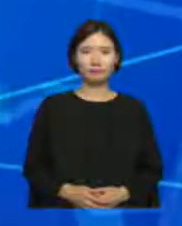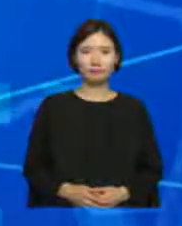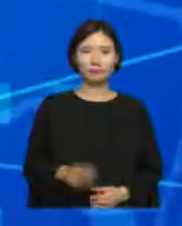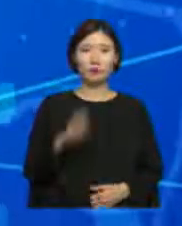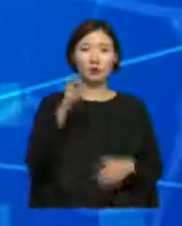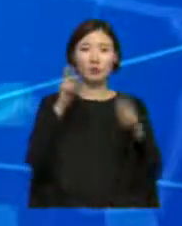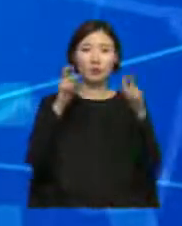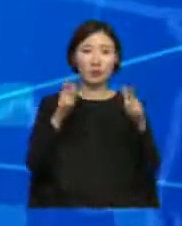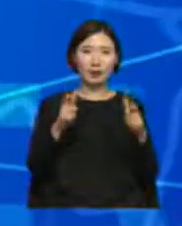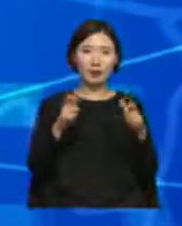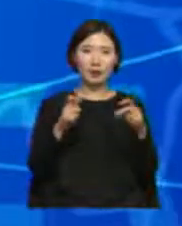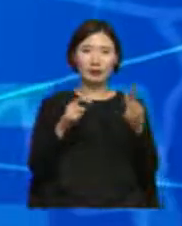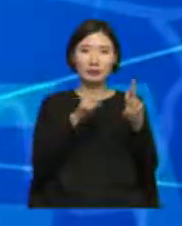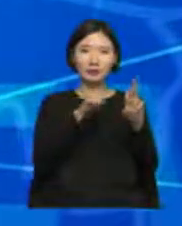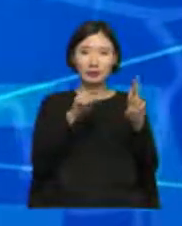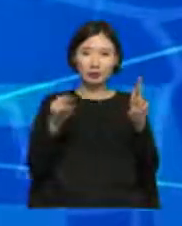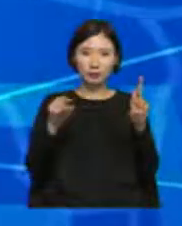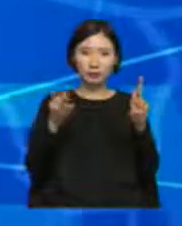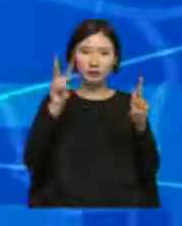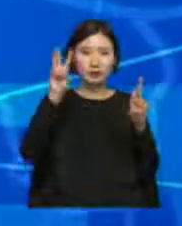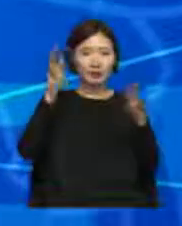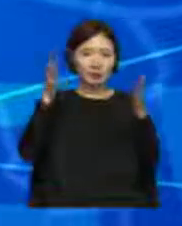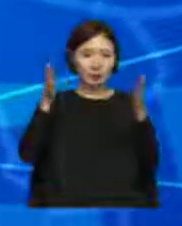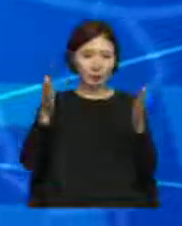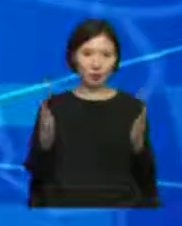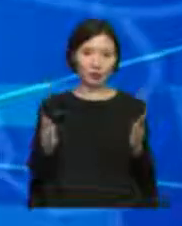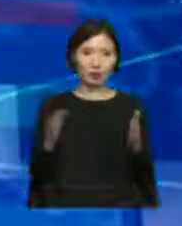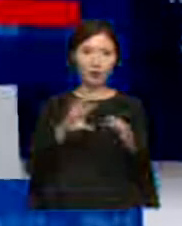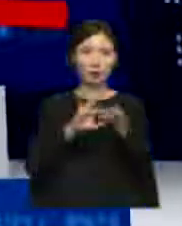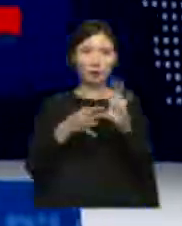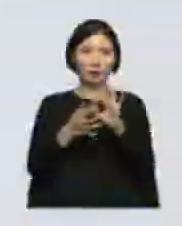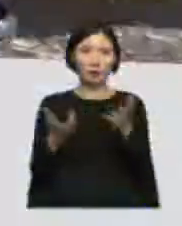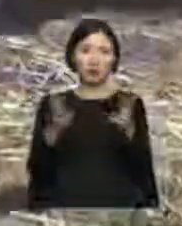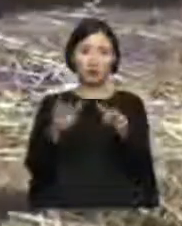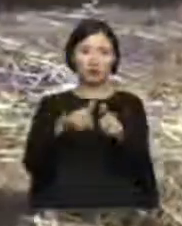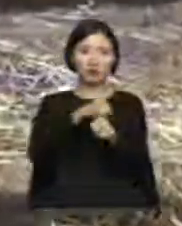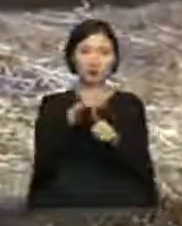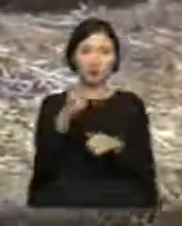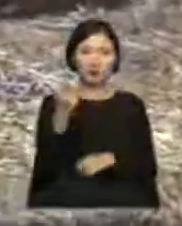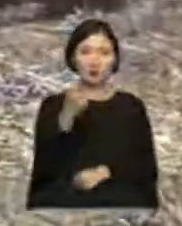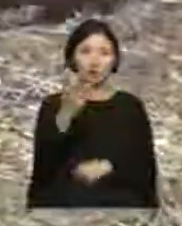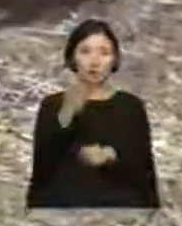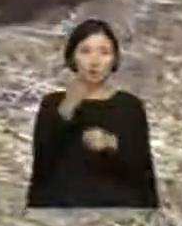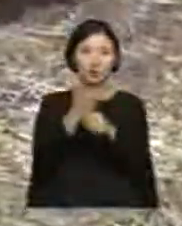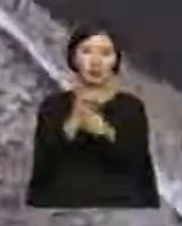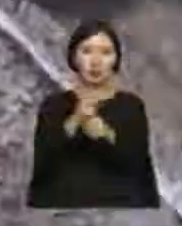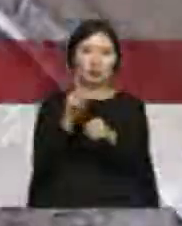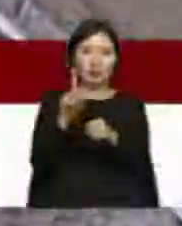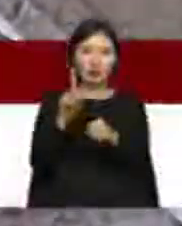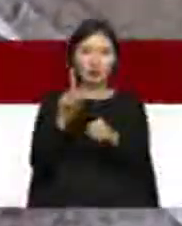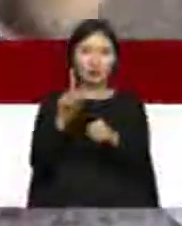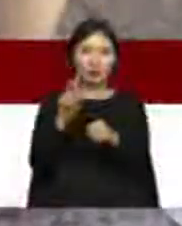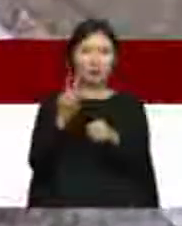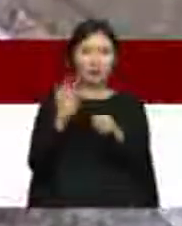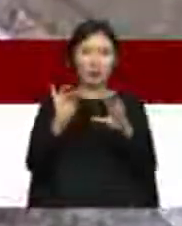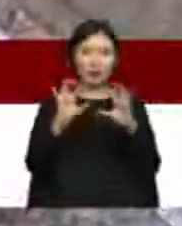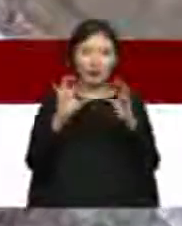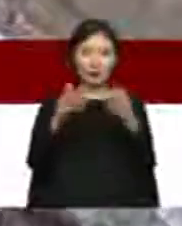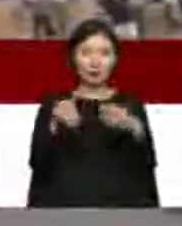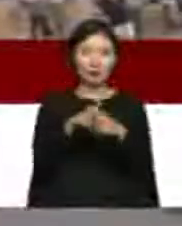송파구가 오는 12일부터 3일간 올빚 공원 일대에서 2018 한성백제 문화제 를 개최합니다